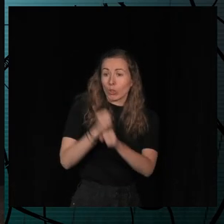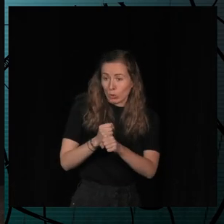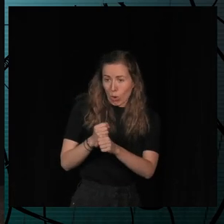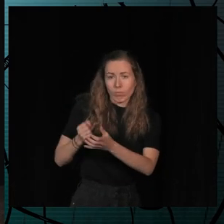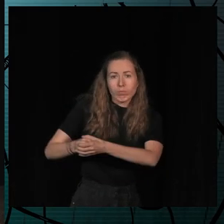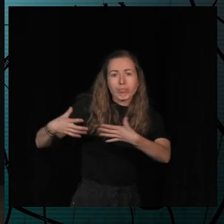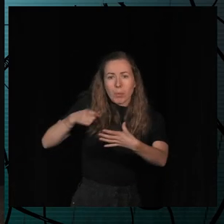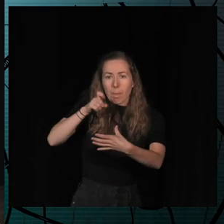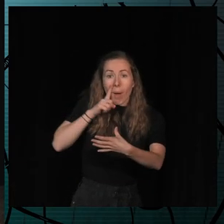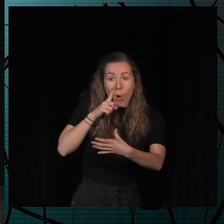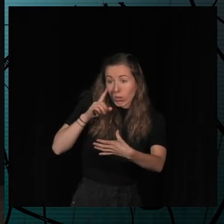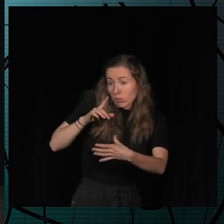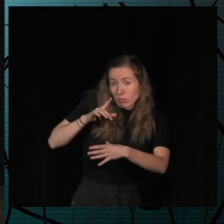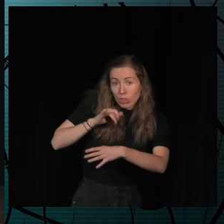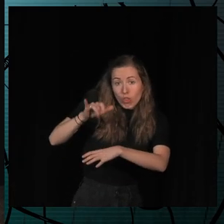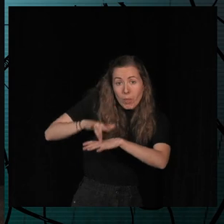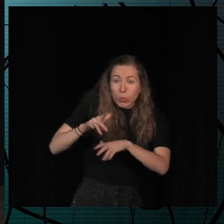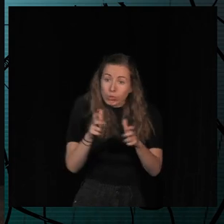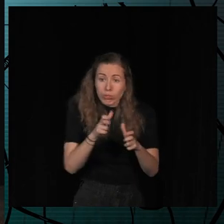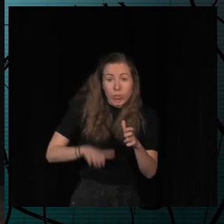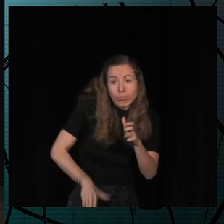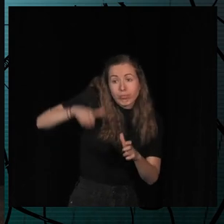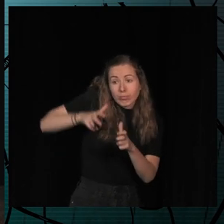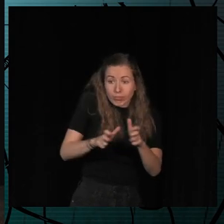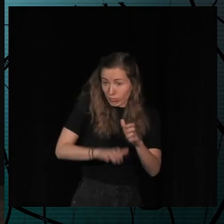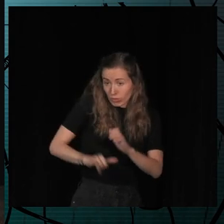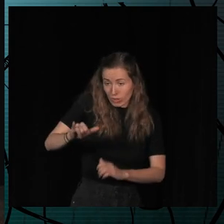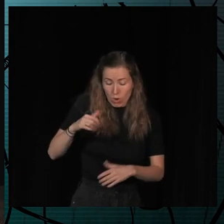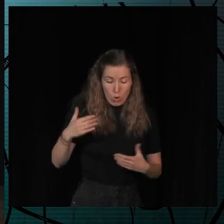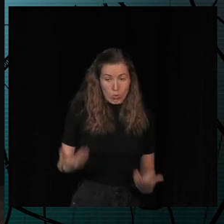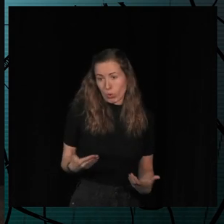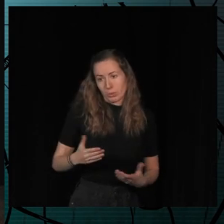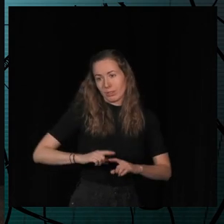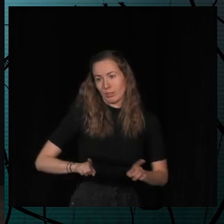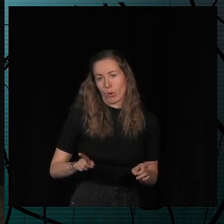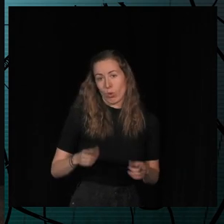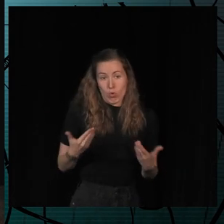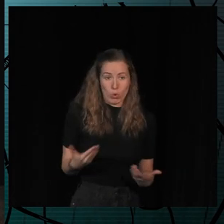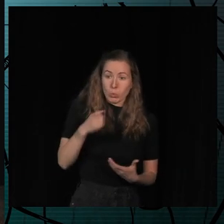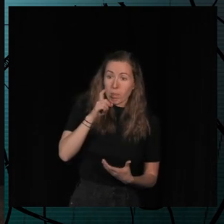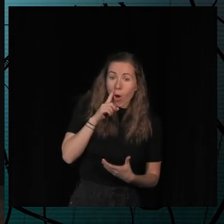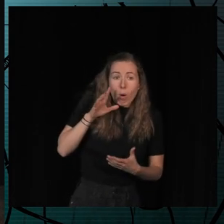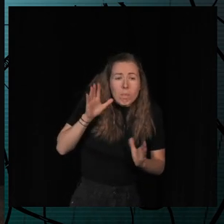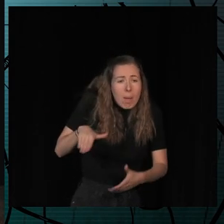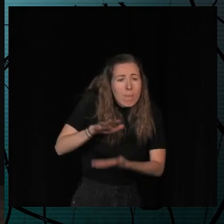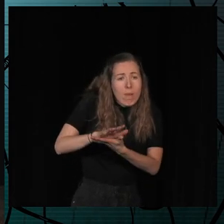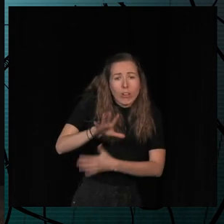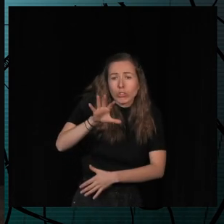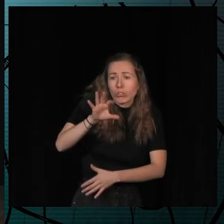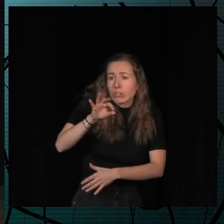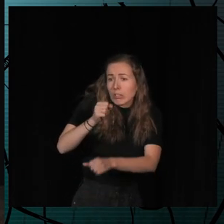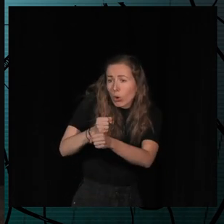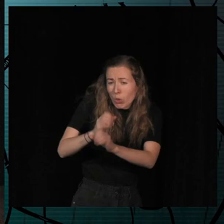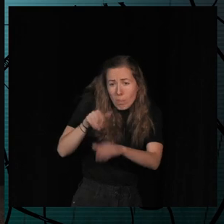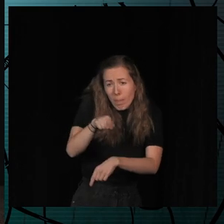effet n'avaient pas connu l'objet jeux vidéo dans leur propre enfance 30 ans après c'est plus vraiment le cas euh les parents qui ont même 50 ans euh